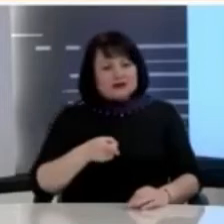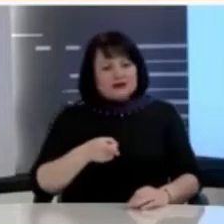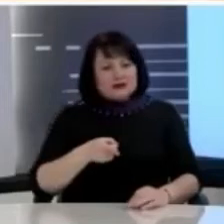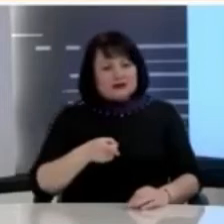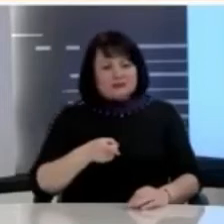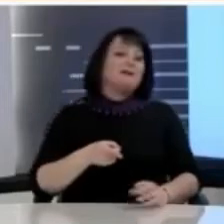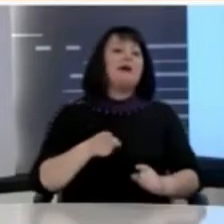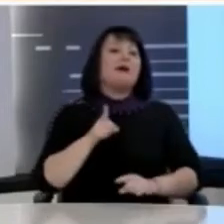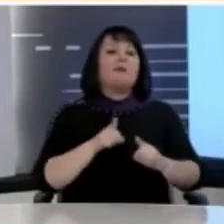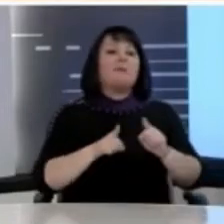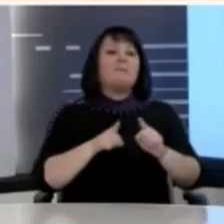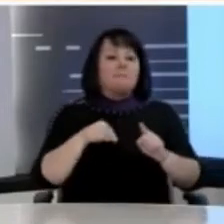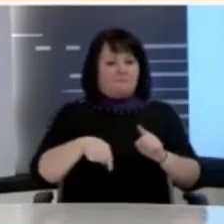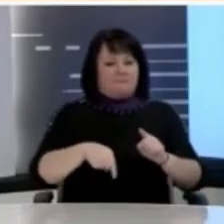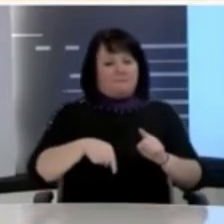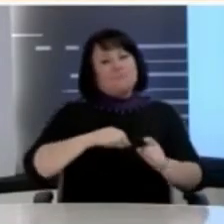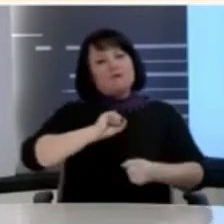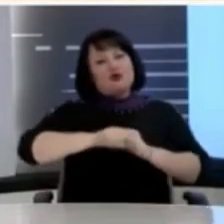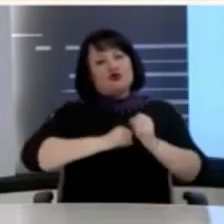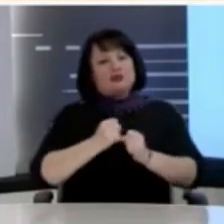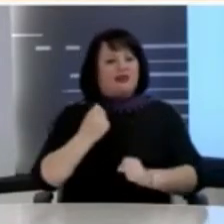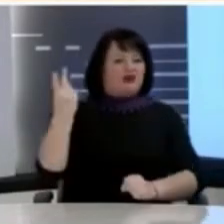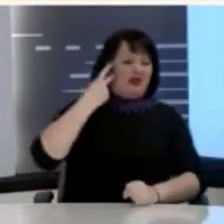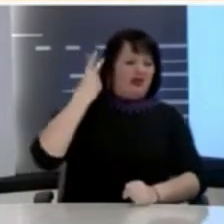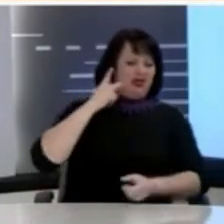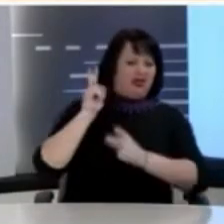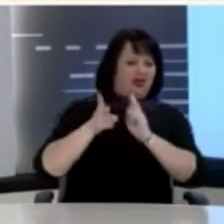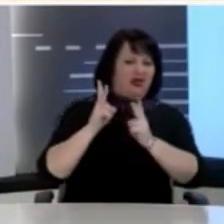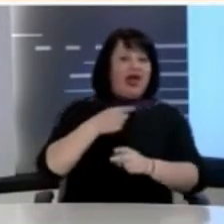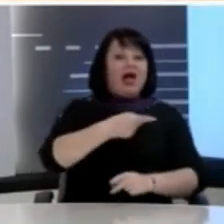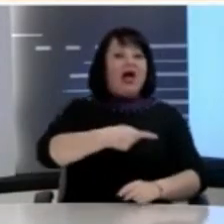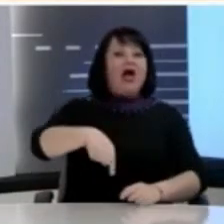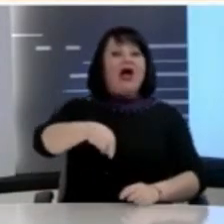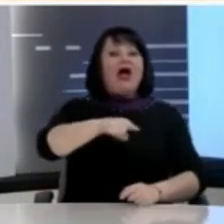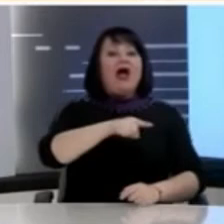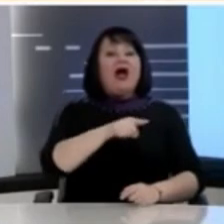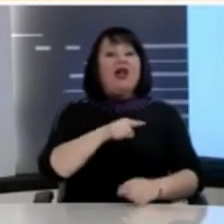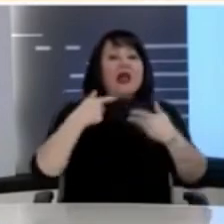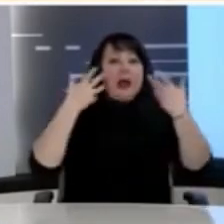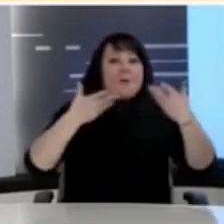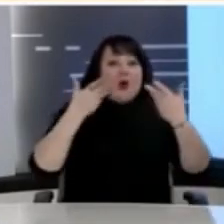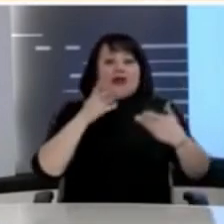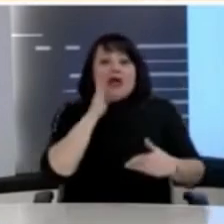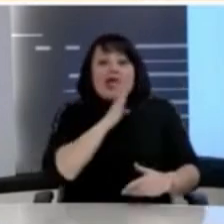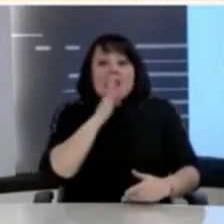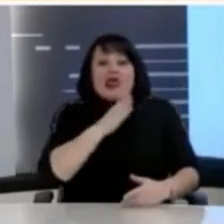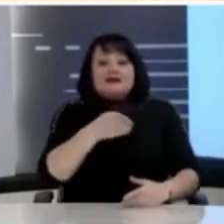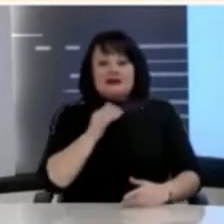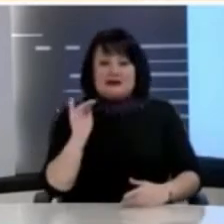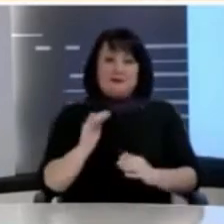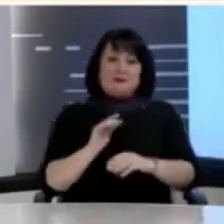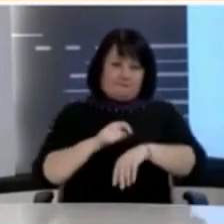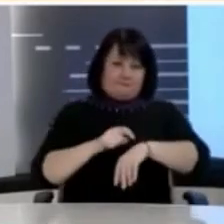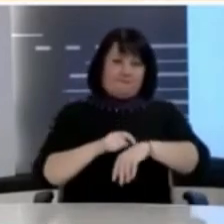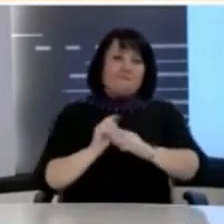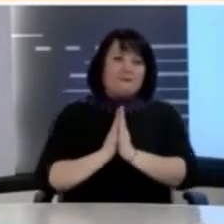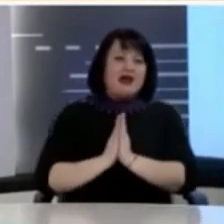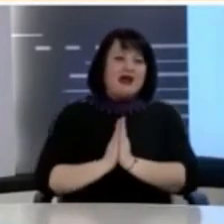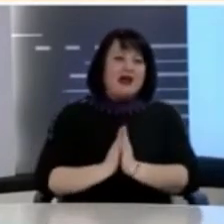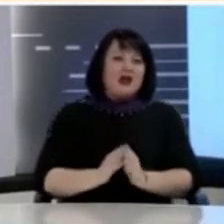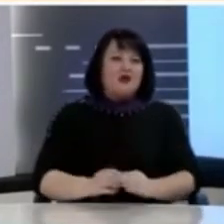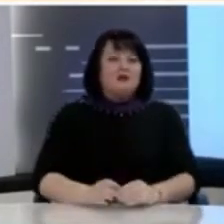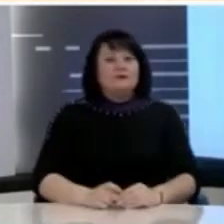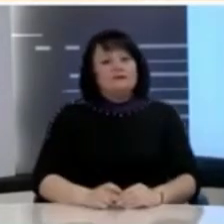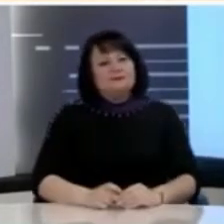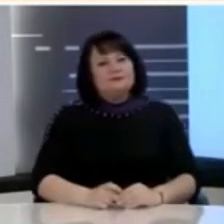Άλλους προσπαθούν να σπηλώσουν σήμερα και άλλοι θα βρεθούν εκτεθειμένοι και απολογούμενοι αργότερα. Κύριε Σαμαρά, παρακαλώ, πόση ώρα